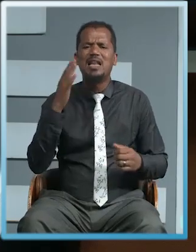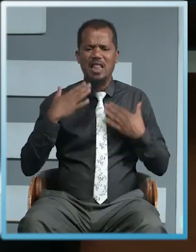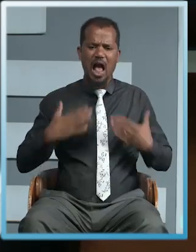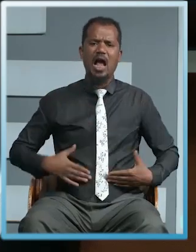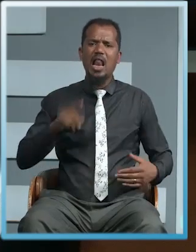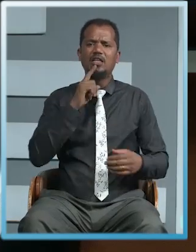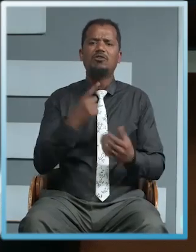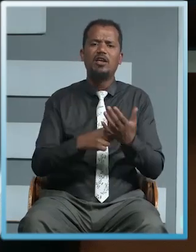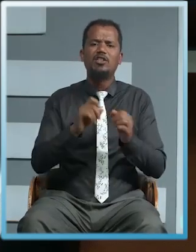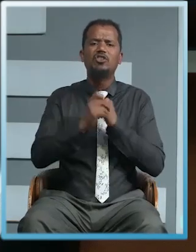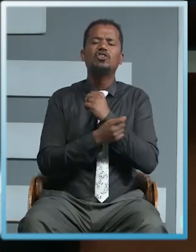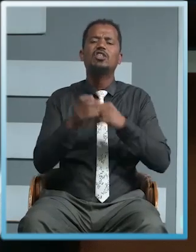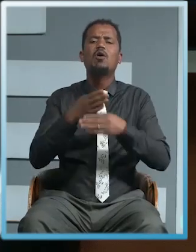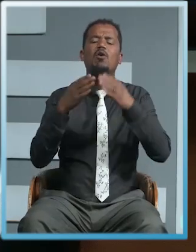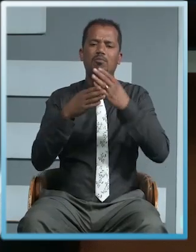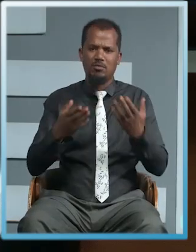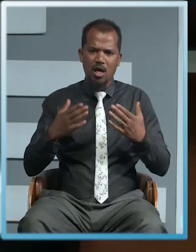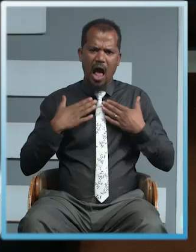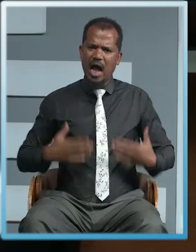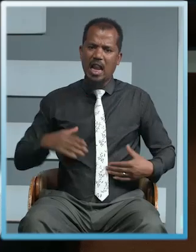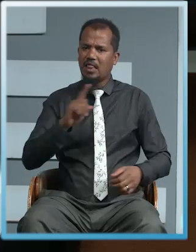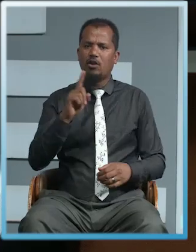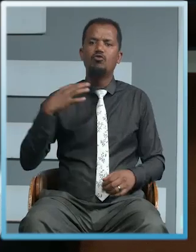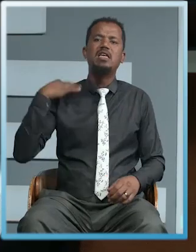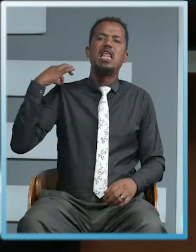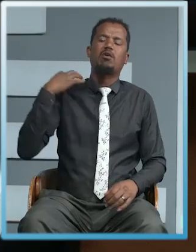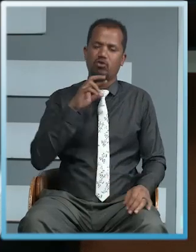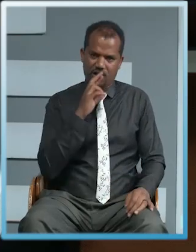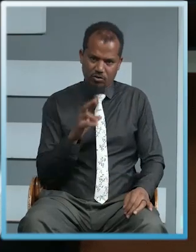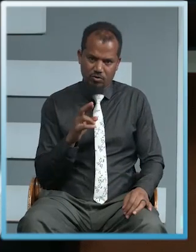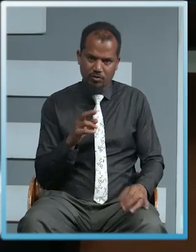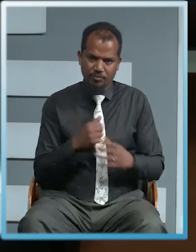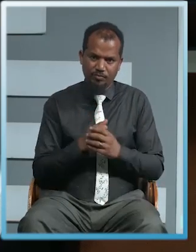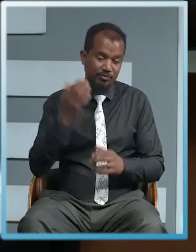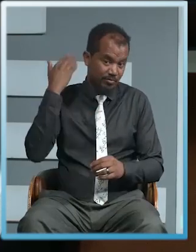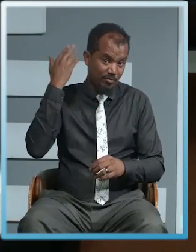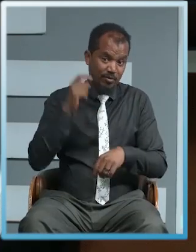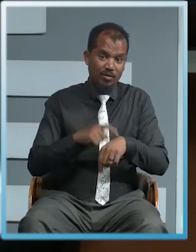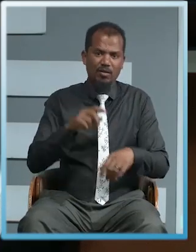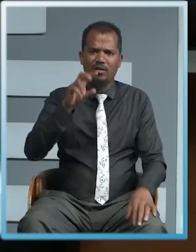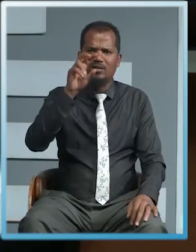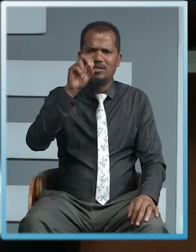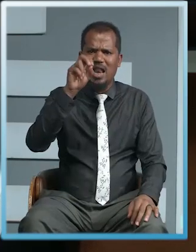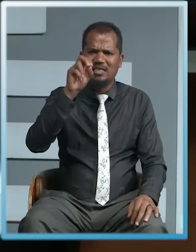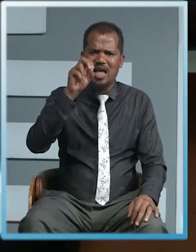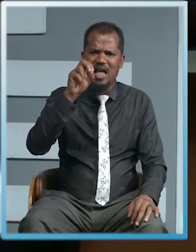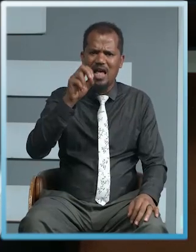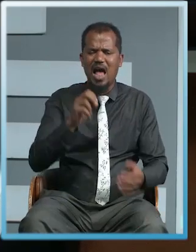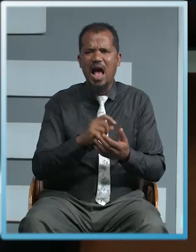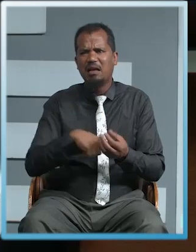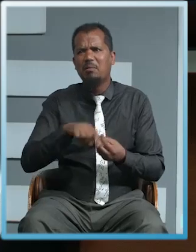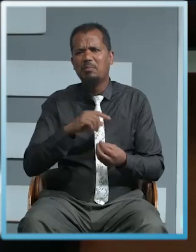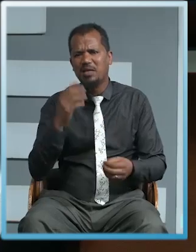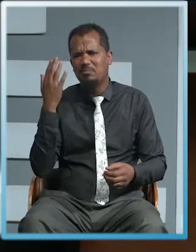ናቸው ይሄንን ድርጅት ያቋቋሙት? አካላት ሳይሆን ግለሰቦች ናቸው። እና ያን ጊዜ ወደ 30 አካባቢ